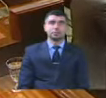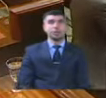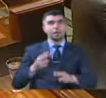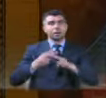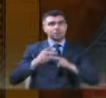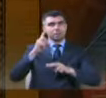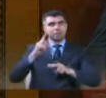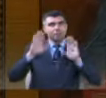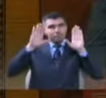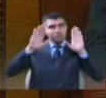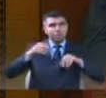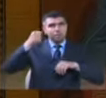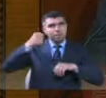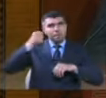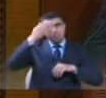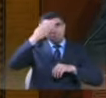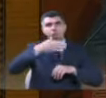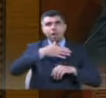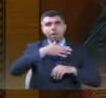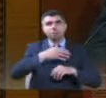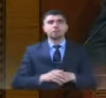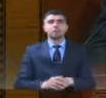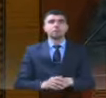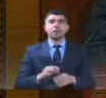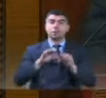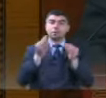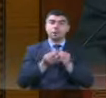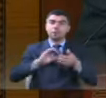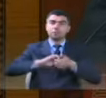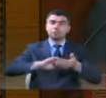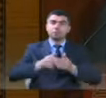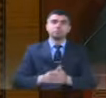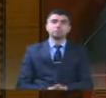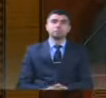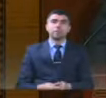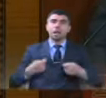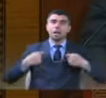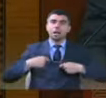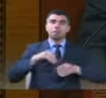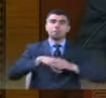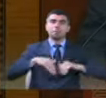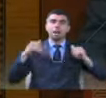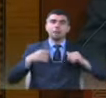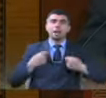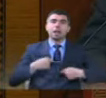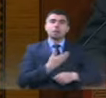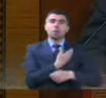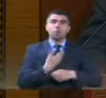بسم الله الرحمن الرحيم، وصلى الله وسلم على أشرف المرسلين سيدنا محمد وعلى آله وصحبه أجمعين. السيد الرئيس، السيد رئيس الحكومة،